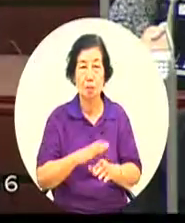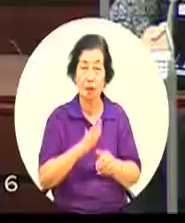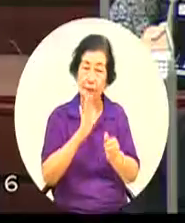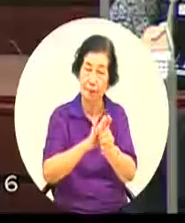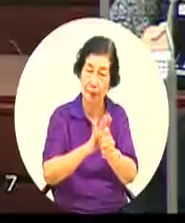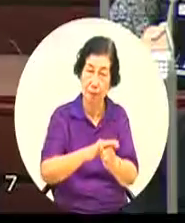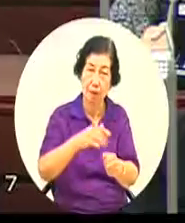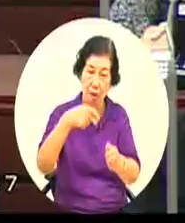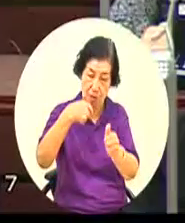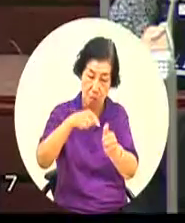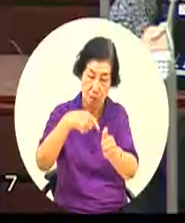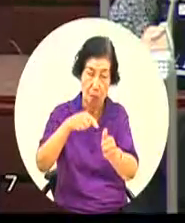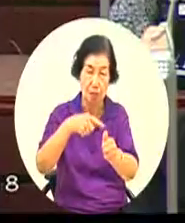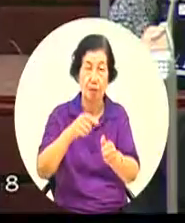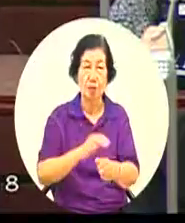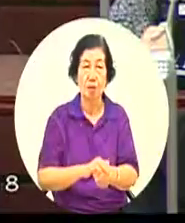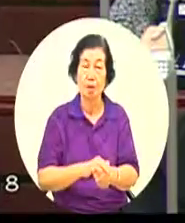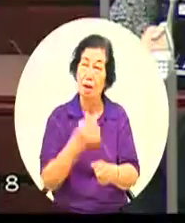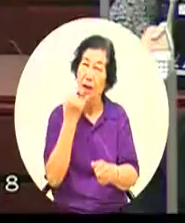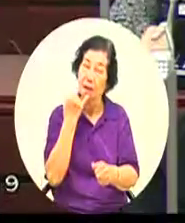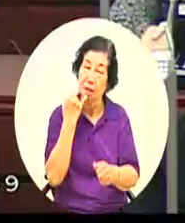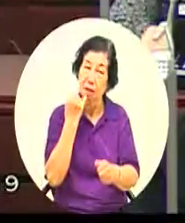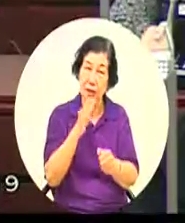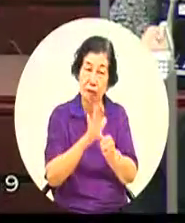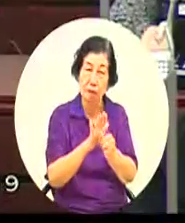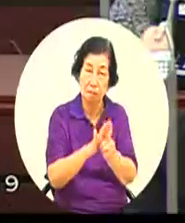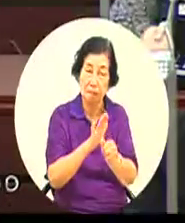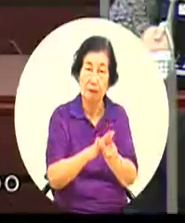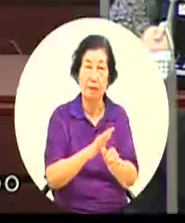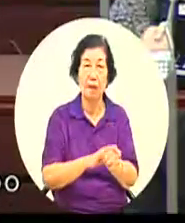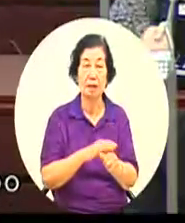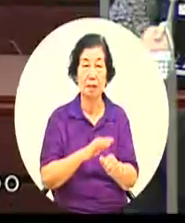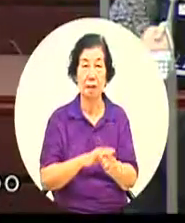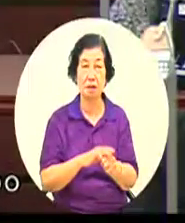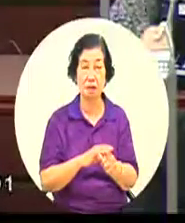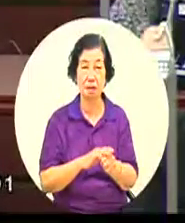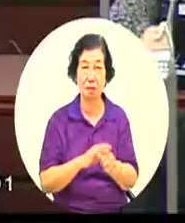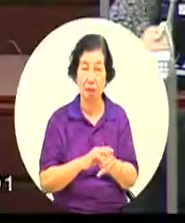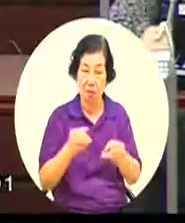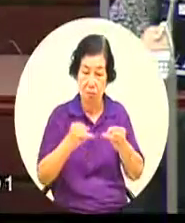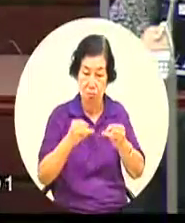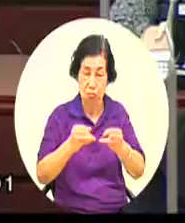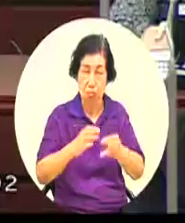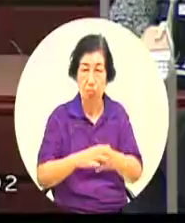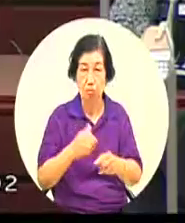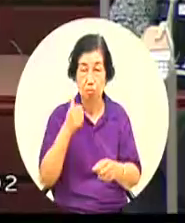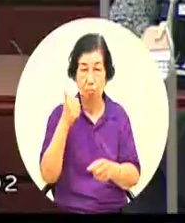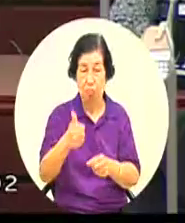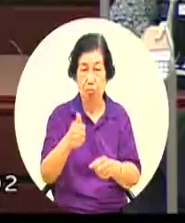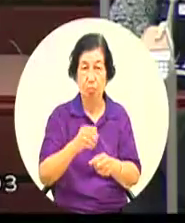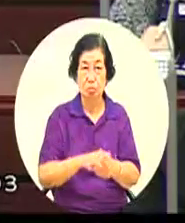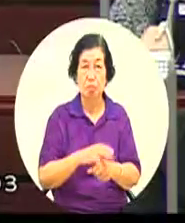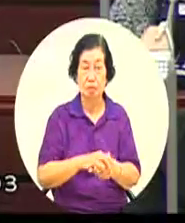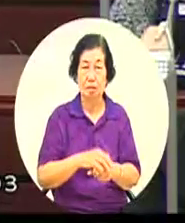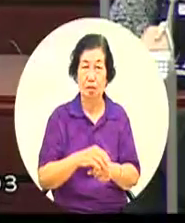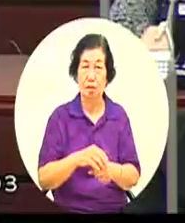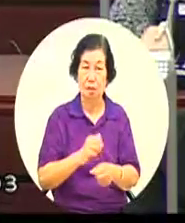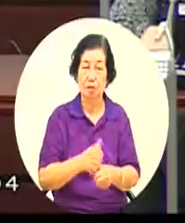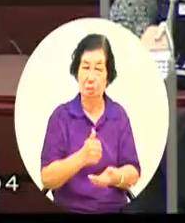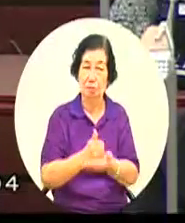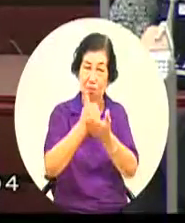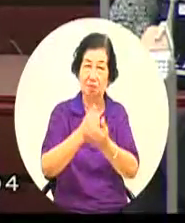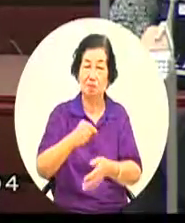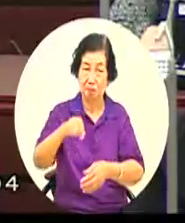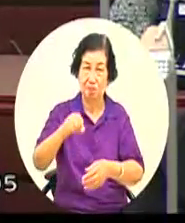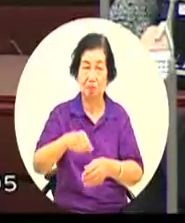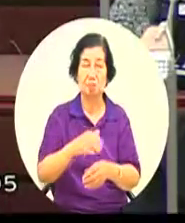如果能够有效的一些资源来激发老师这样的热情，那我觉得这也是值得肯定的一个做法。非